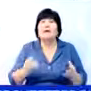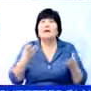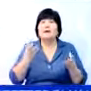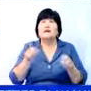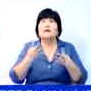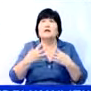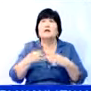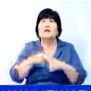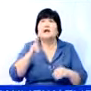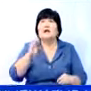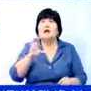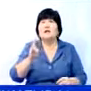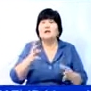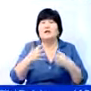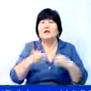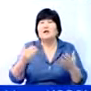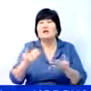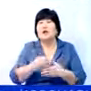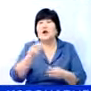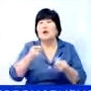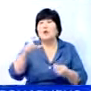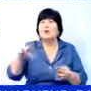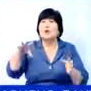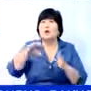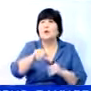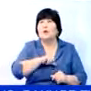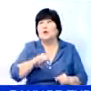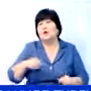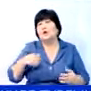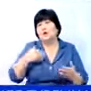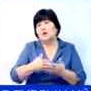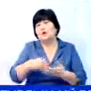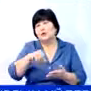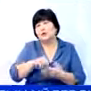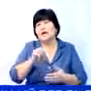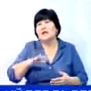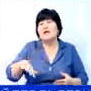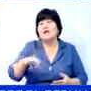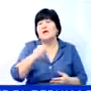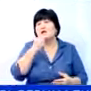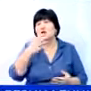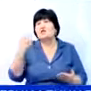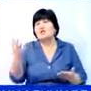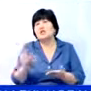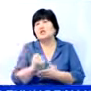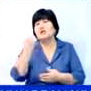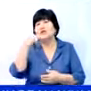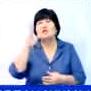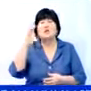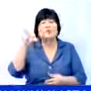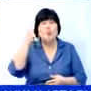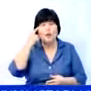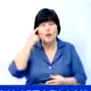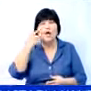жанұямызға, қайсар деген жанұямызға енді жаңа ойыншылар қосылып жатыр. Енді олар да өздерінің үлестерін көрсетіп, Европада жақсы жетістіктерге жетеміз деп ойлаймыз.